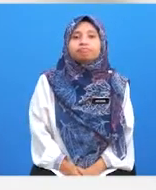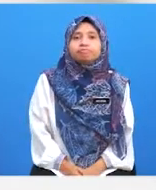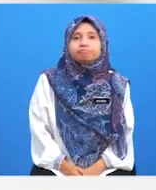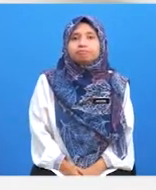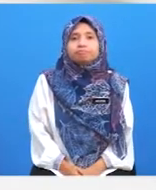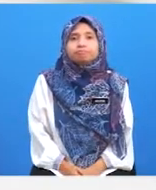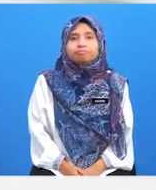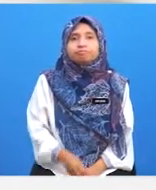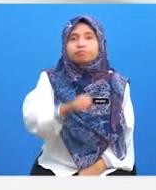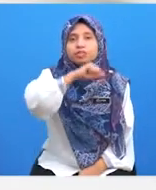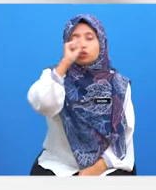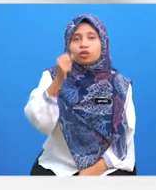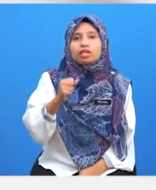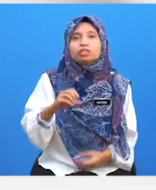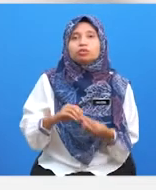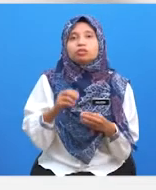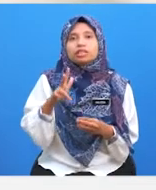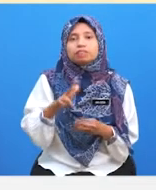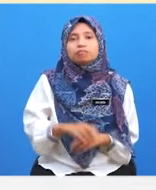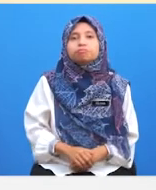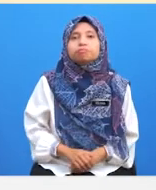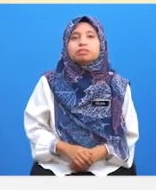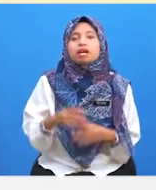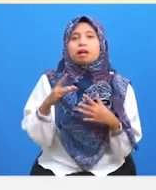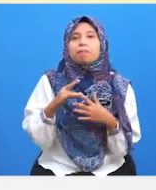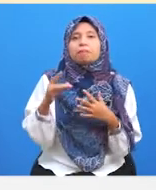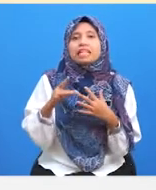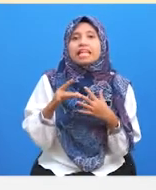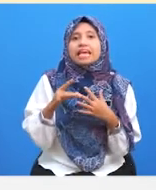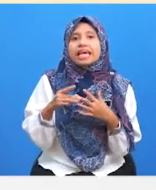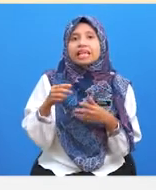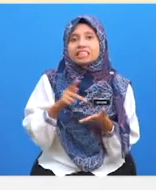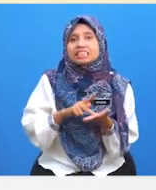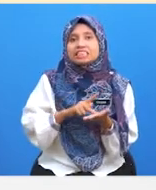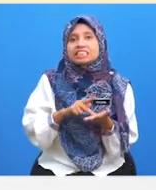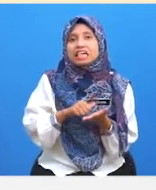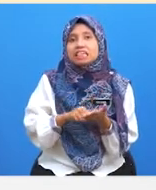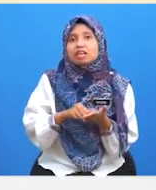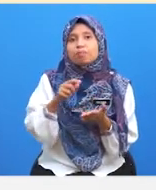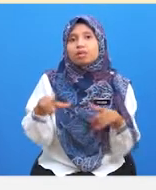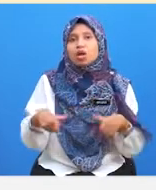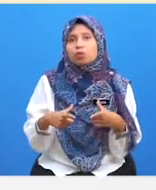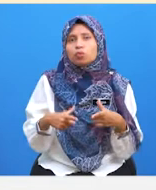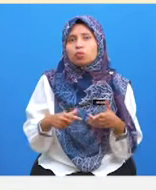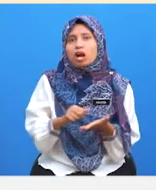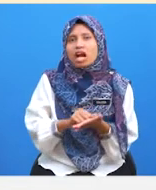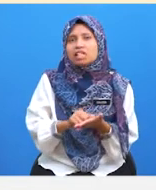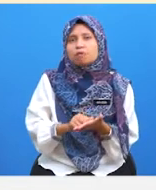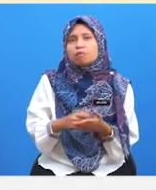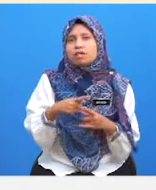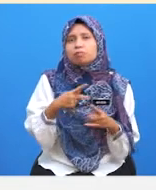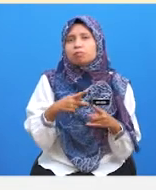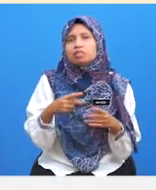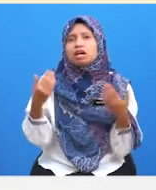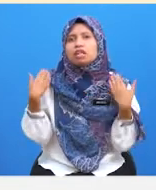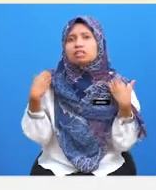Hai soalan yang ketiga pilih kesan yang berlaku akibat daripada kewujudan